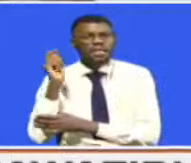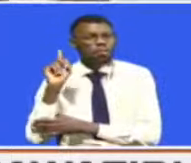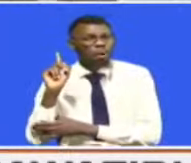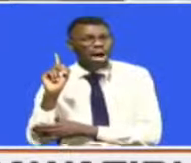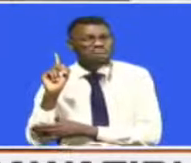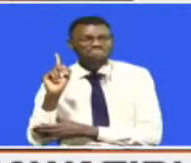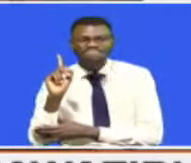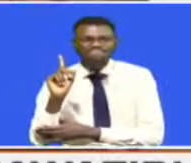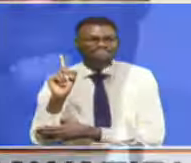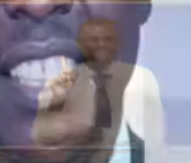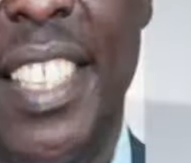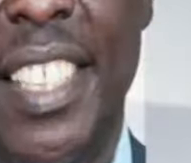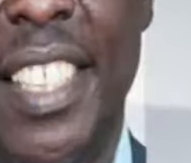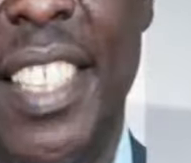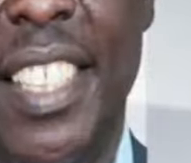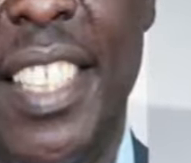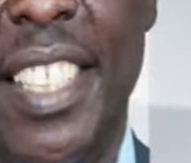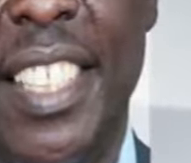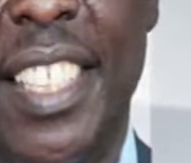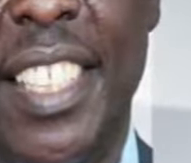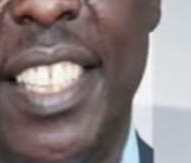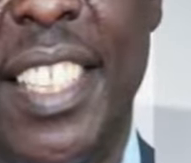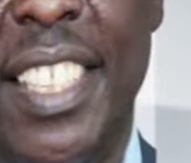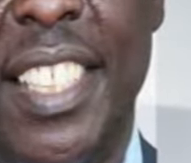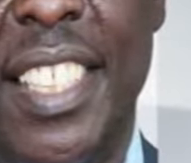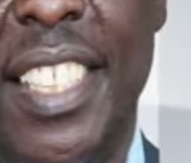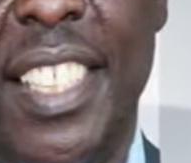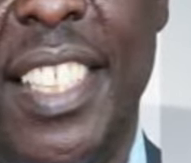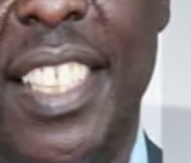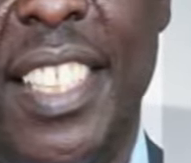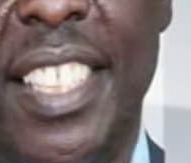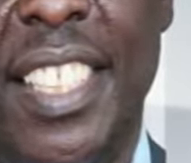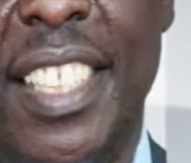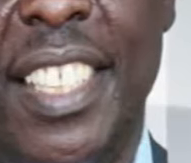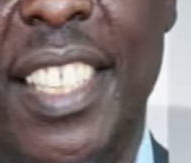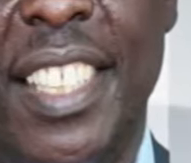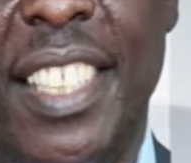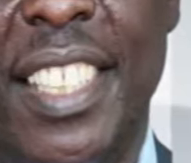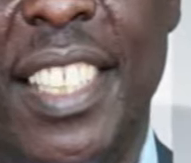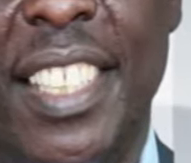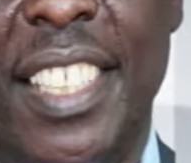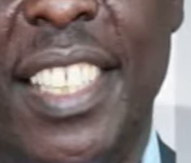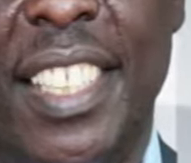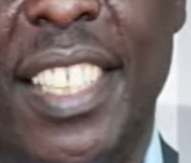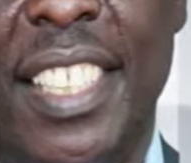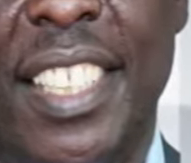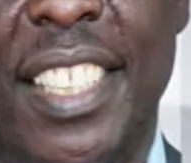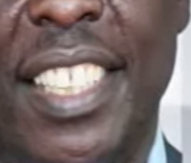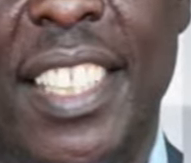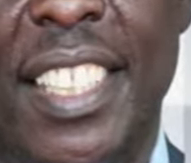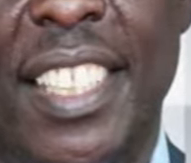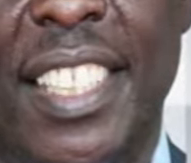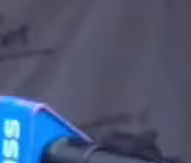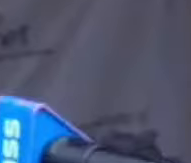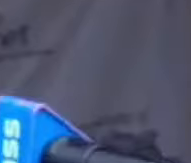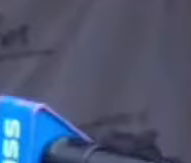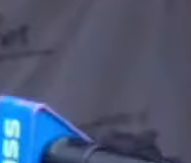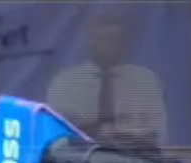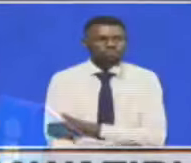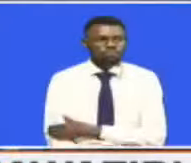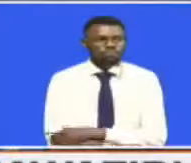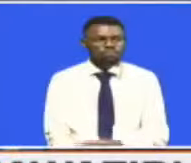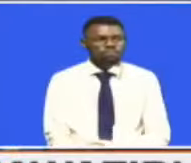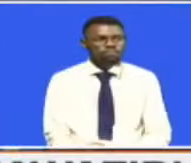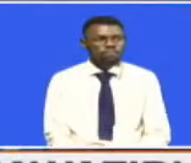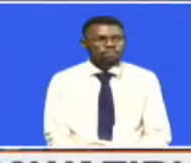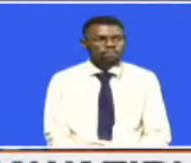Taarifa ya Naibu Rais Gachagua zilionekana kuwalenga waziri wa biashara na viwanda Moses Kuria. Bei